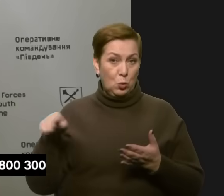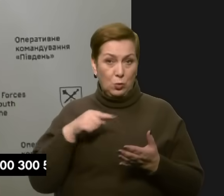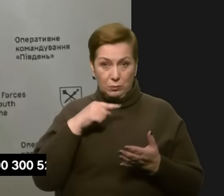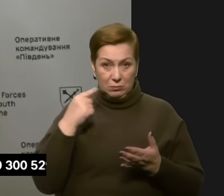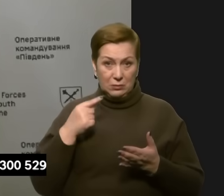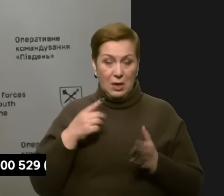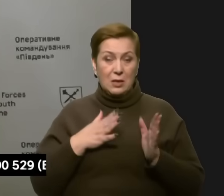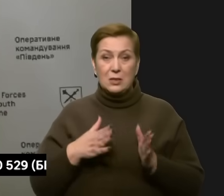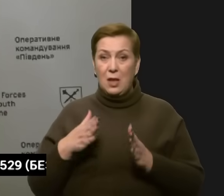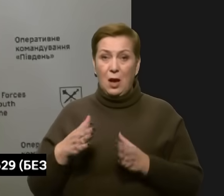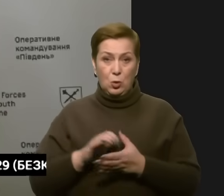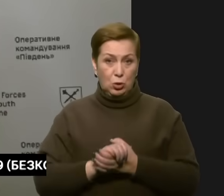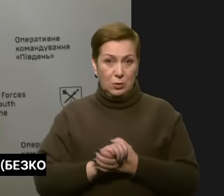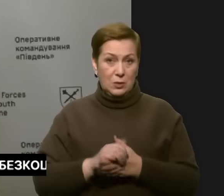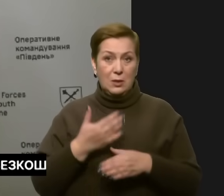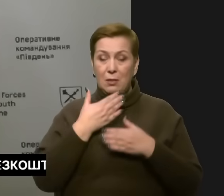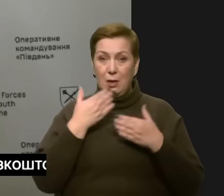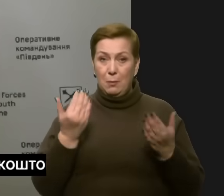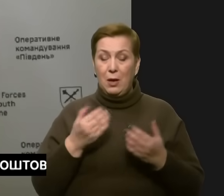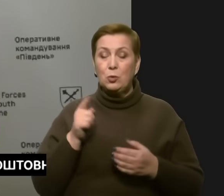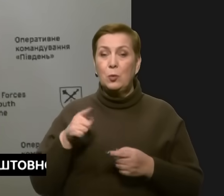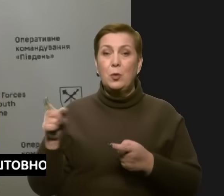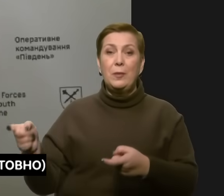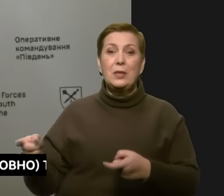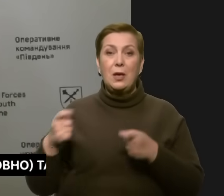ми бачимо, що вони підтягують сюди і